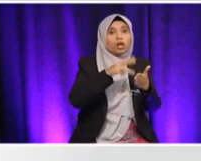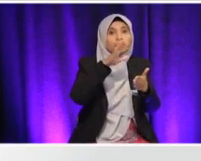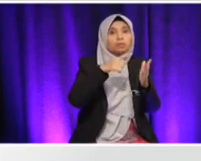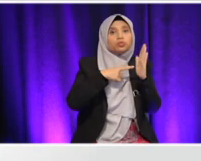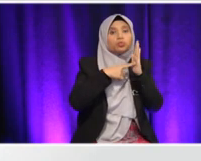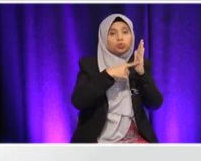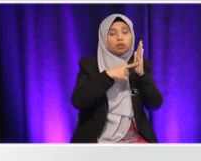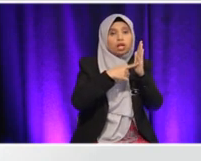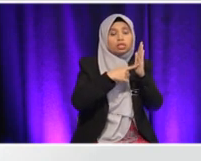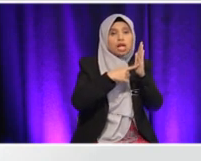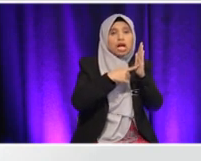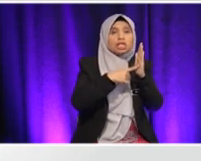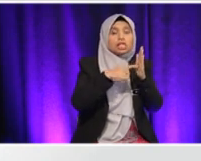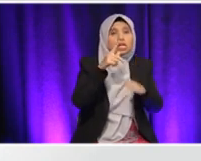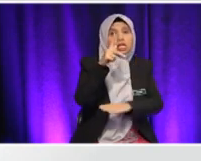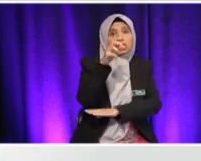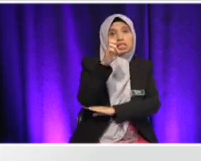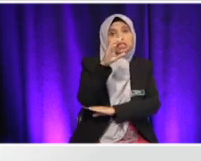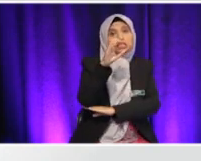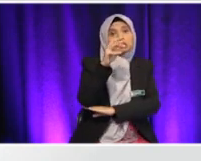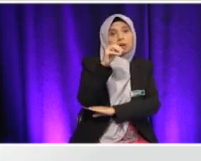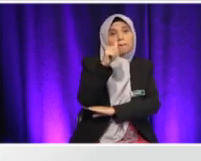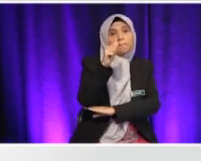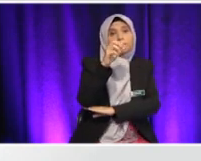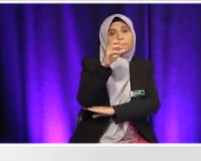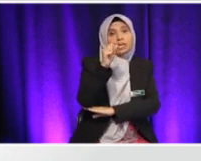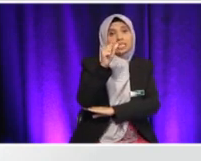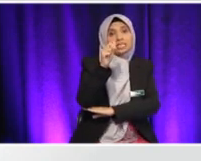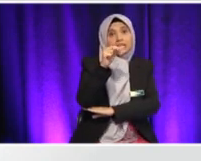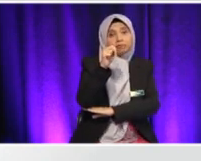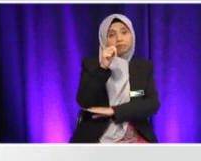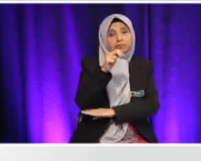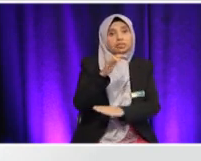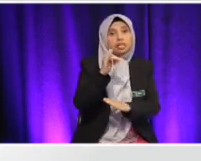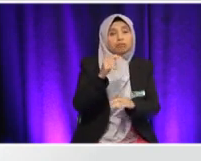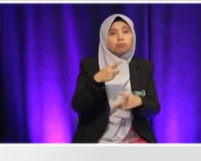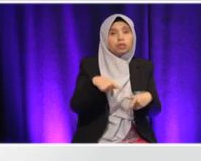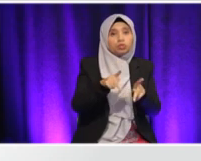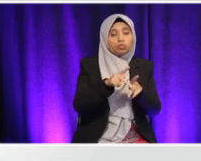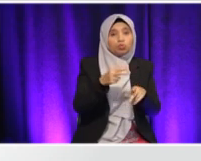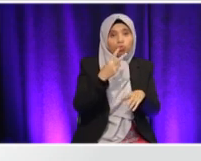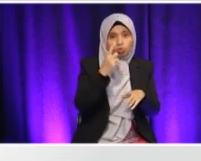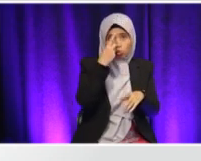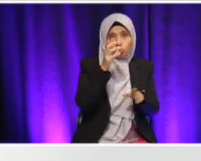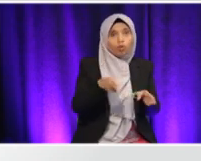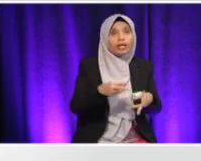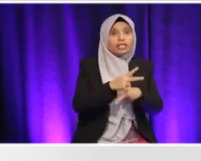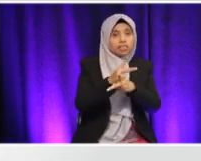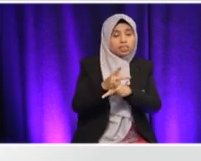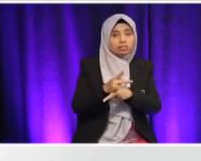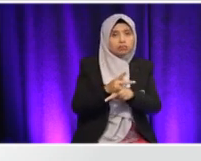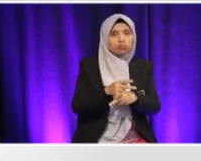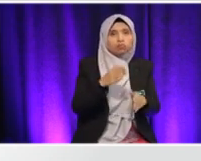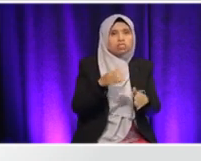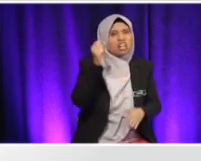perlu ditanami dengan baik oleh penjaga warga emas situasi kecemasan tidak sadarkan diri